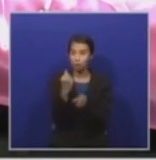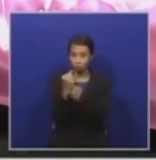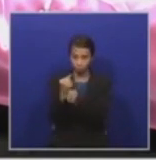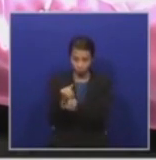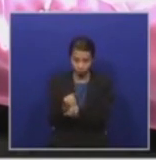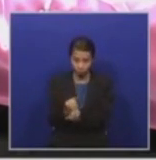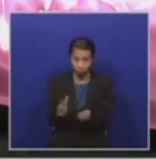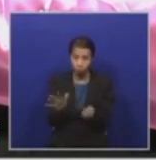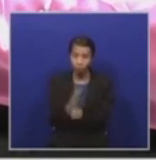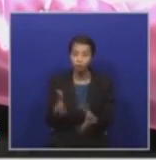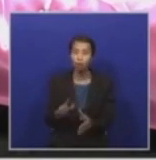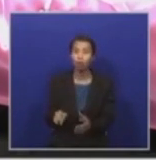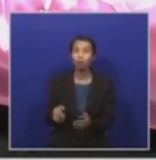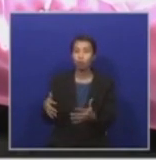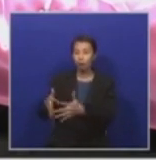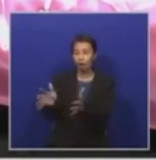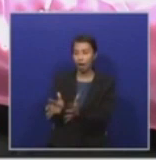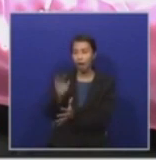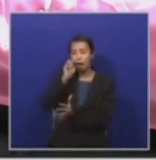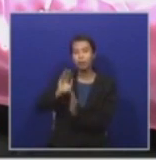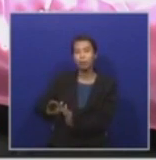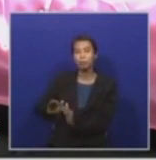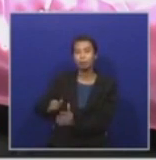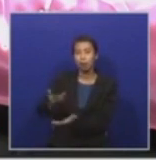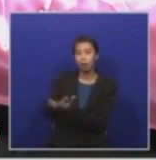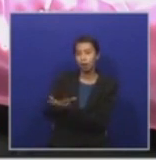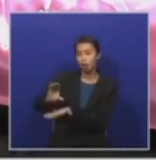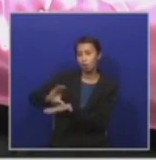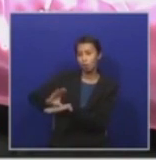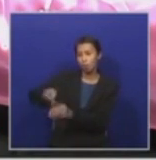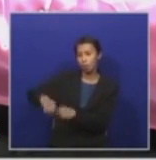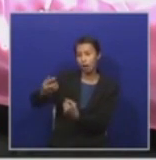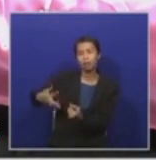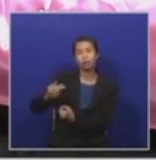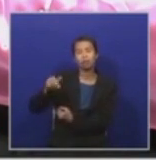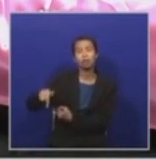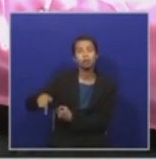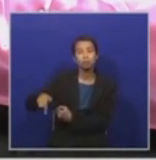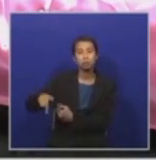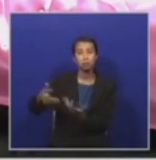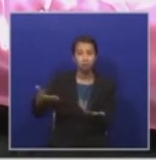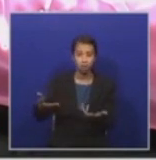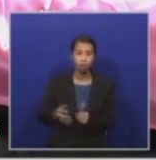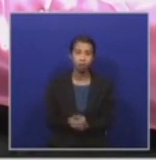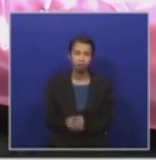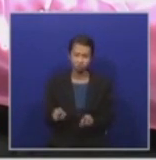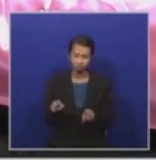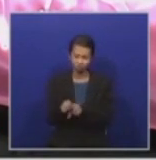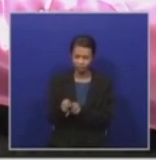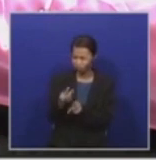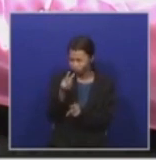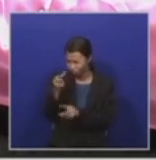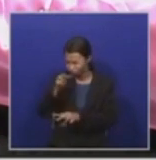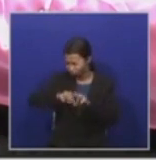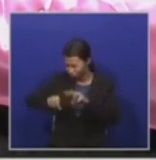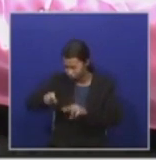เหลืออ่างเก็บน้ำไปตัดงบเขาไอ้อย่างนี้นอกจากจะไม่ดูตาม้าตาเรือแล้วเนี่ยเขาเรียกว่าอะไรรู้ไหมครับไม่ได้สน